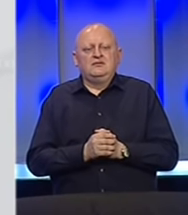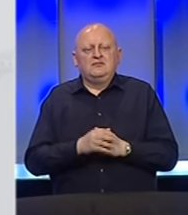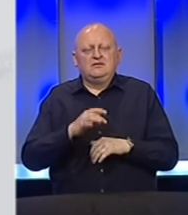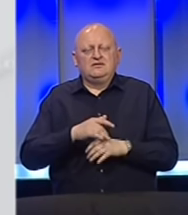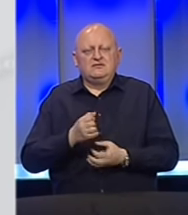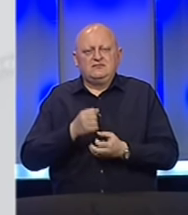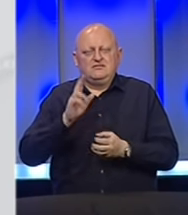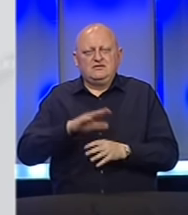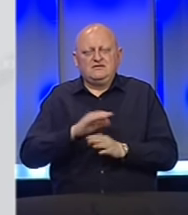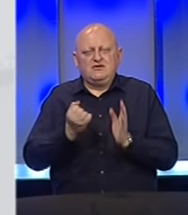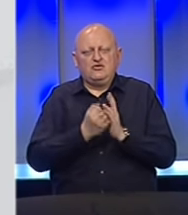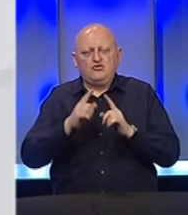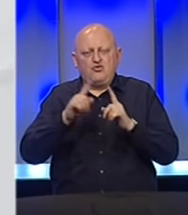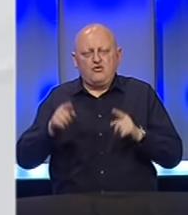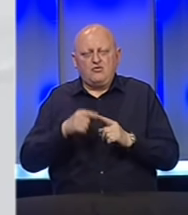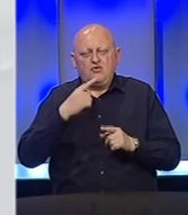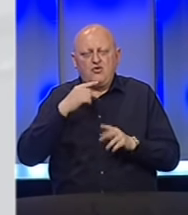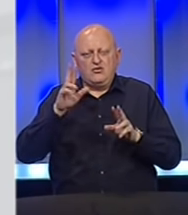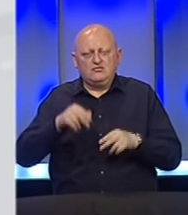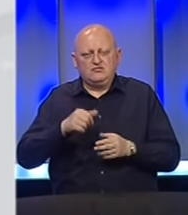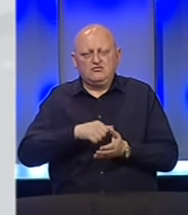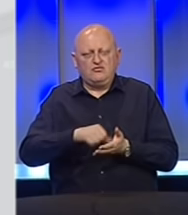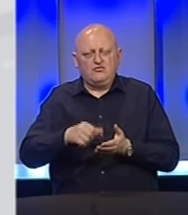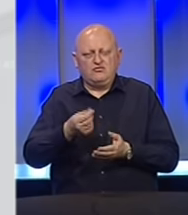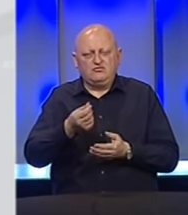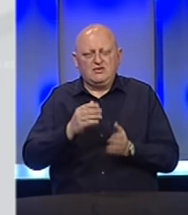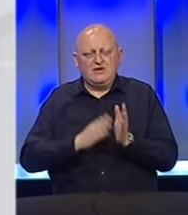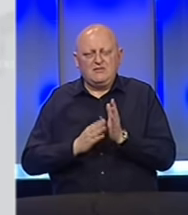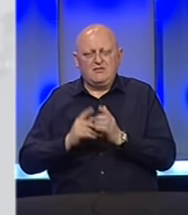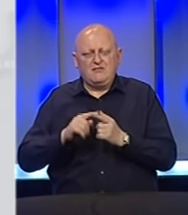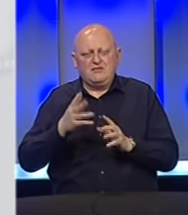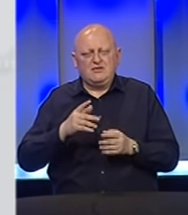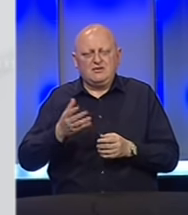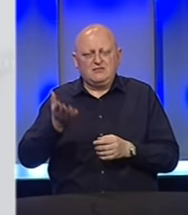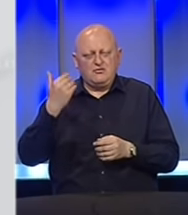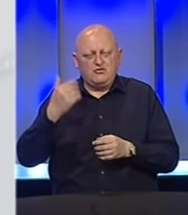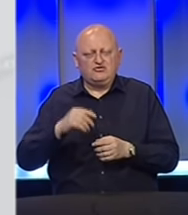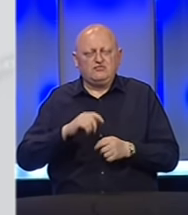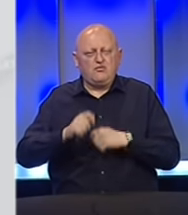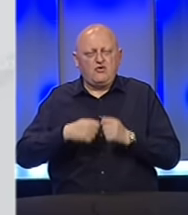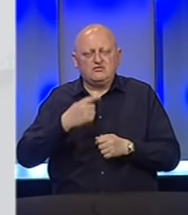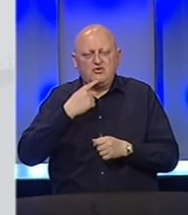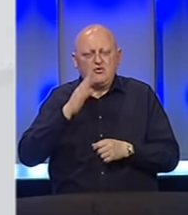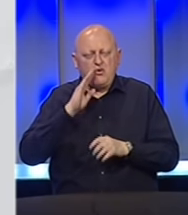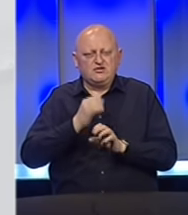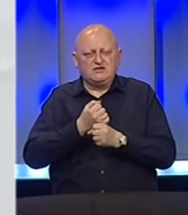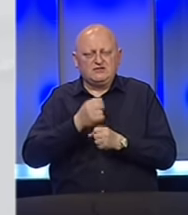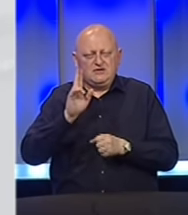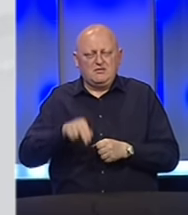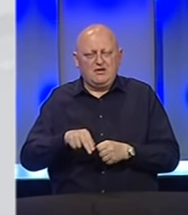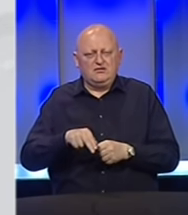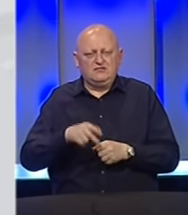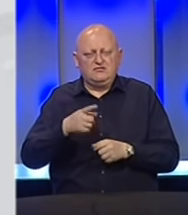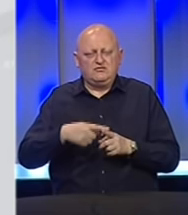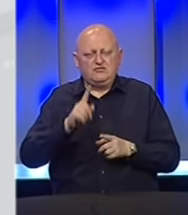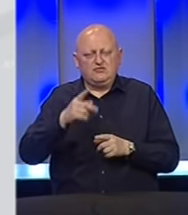Centralna banka ima sve dokumente koje inače ima kada je uplaćivala sredstva od MMF-a u nekim prethodnim aranžmanima koje je Bosna i Hercegovina imala.